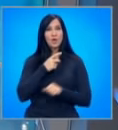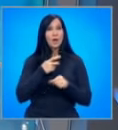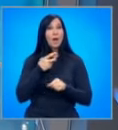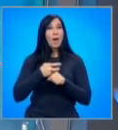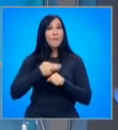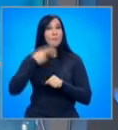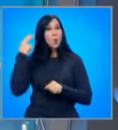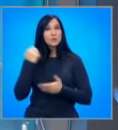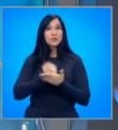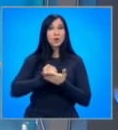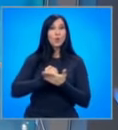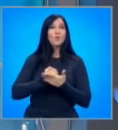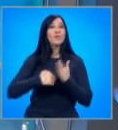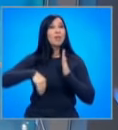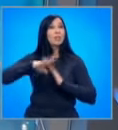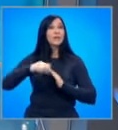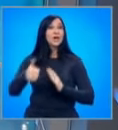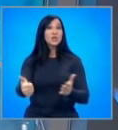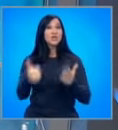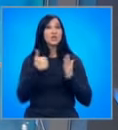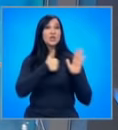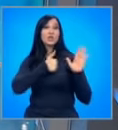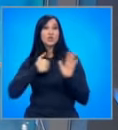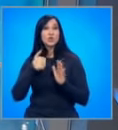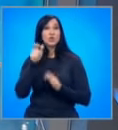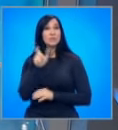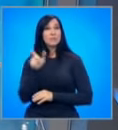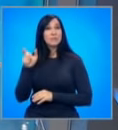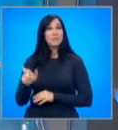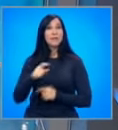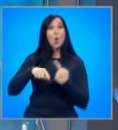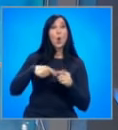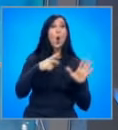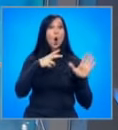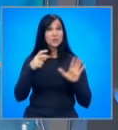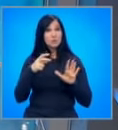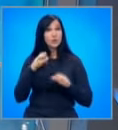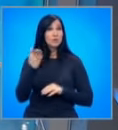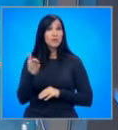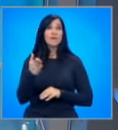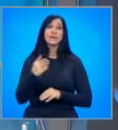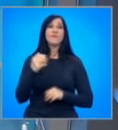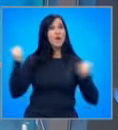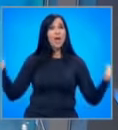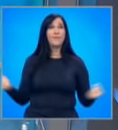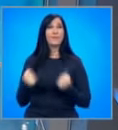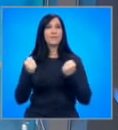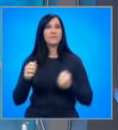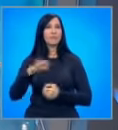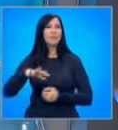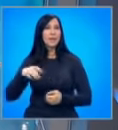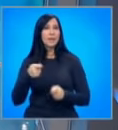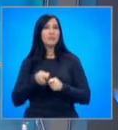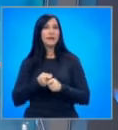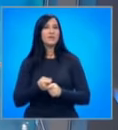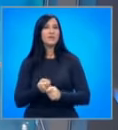В болници се лекуват повече от 6600 пациенти, а около 800 от тях са в интензивни отделения.